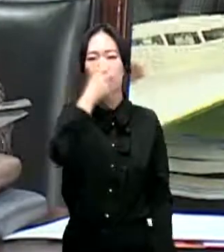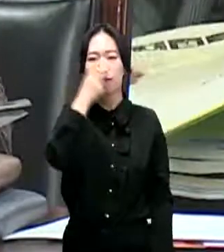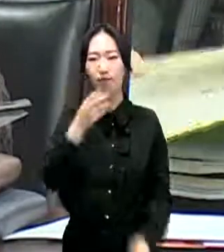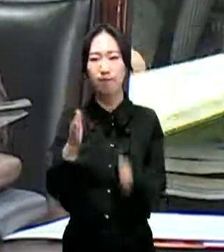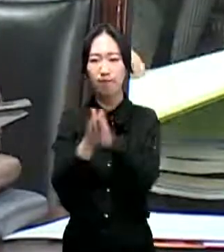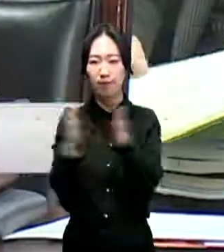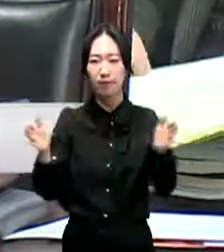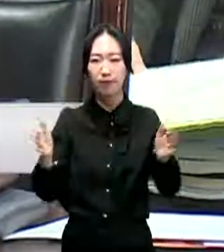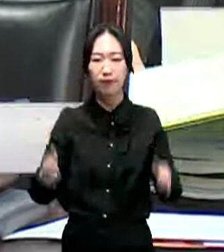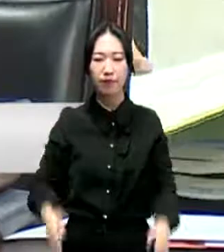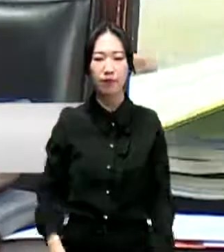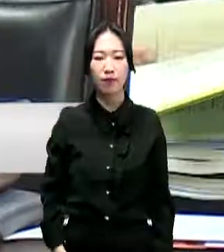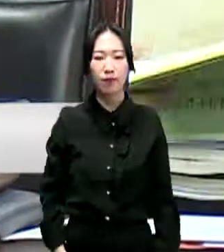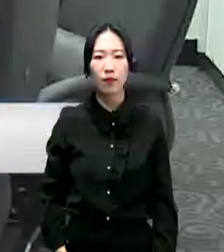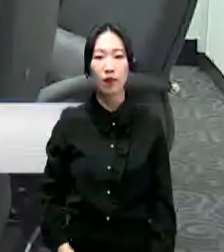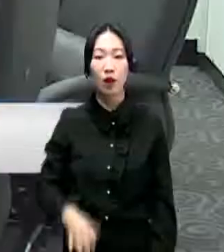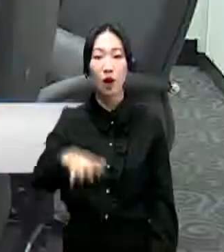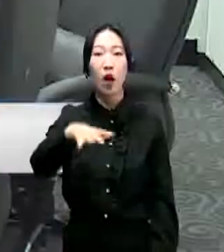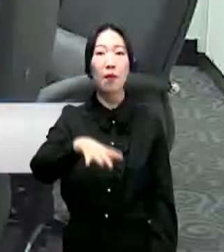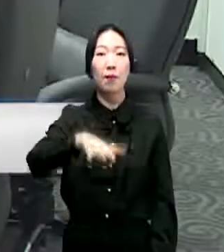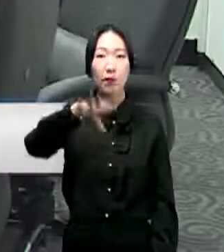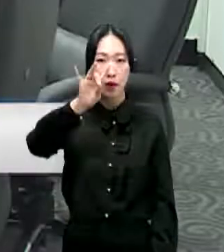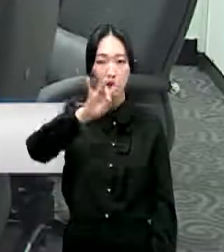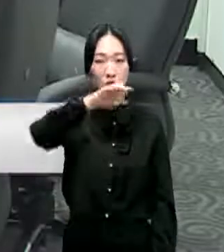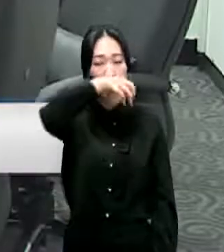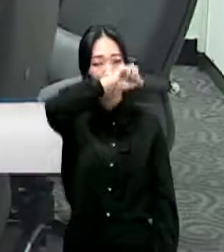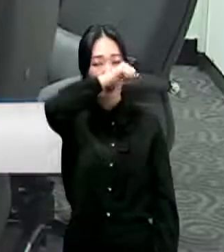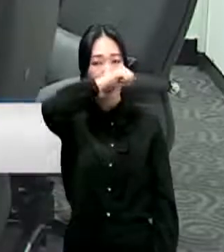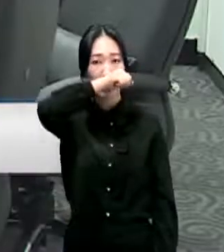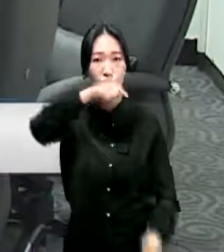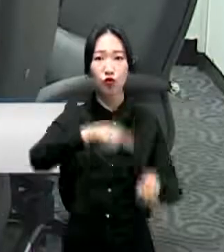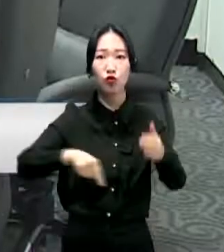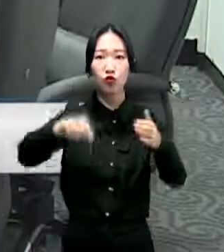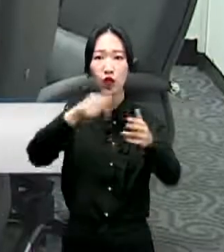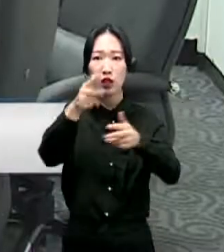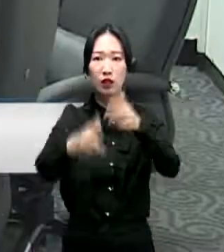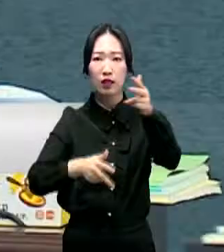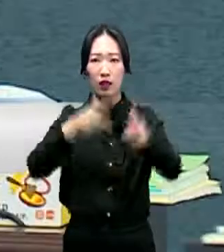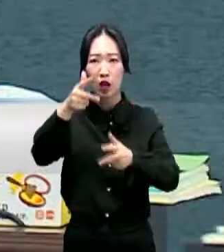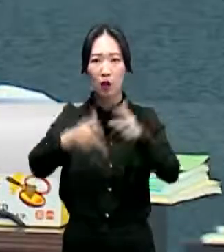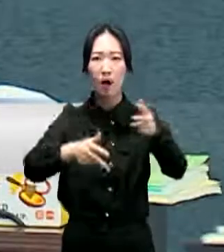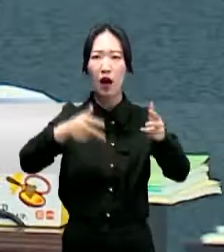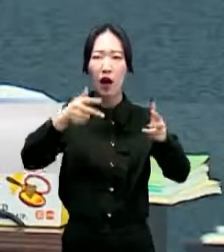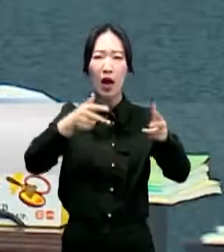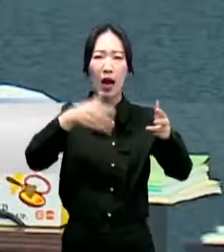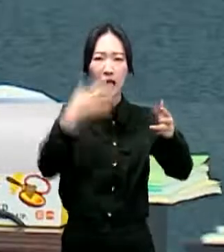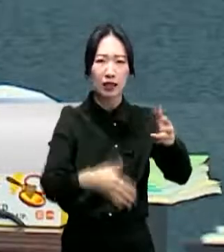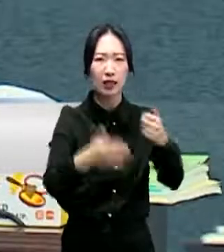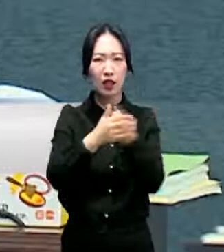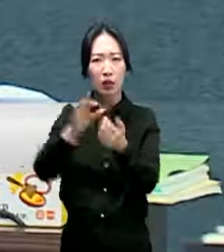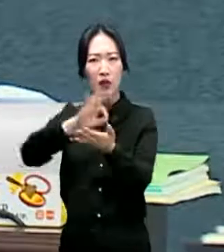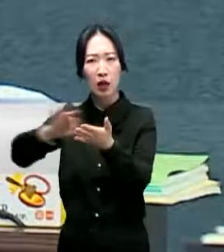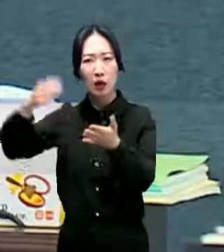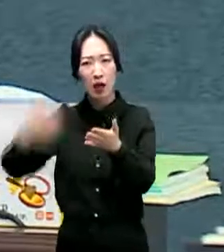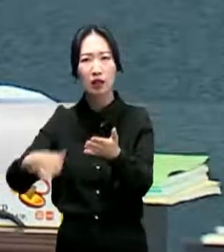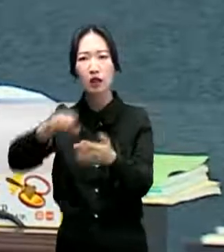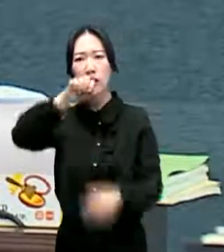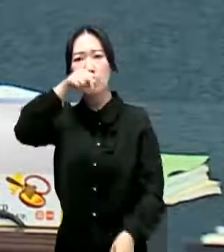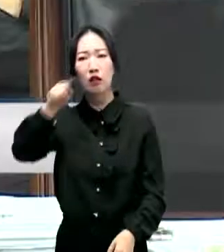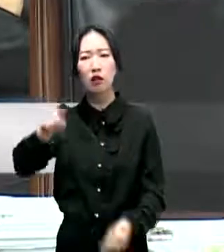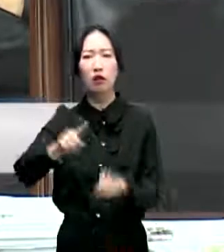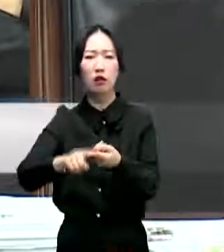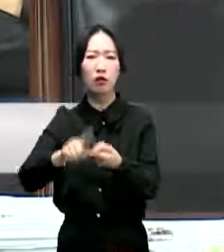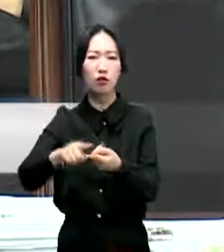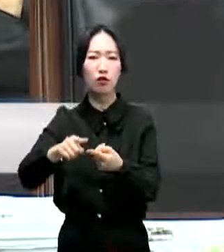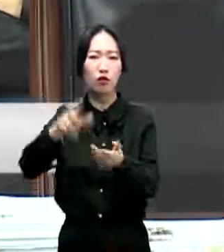진행했습니다. 의원들은 가장 먼저 편성된 예산 중 사업이 집행되지 않아 사용하지 못한 예산을